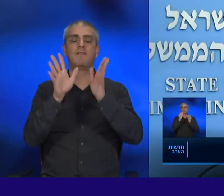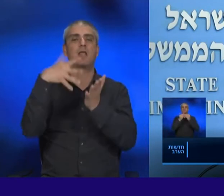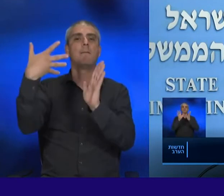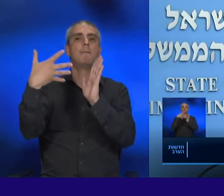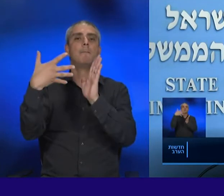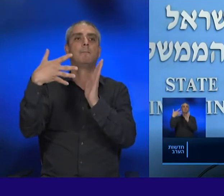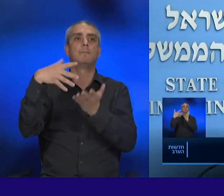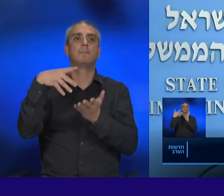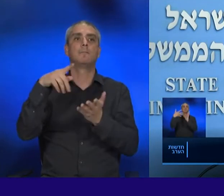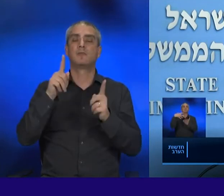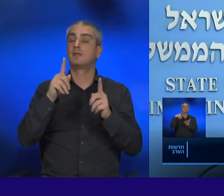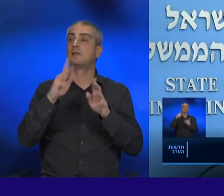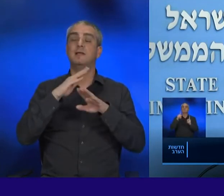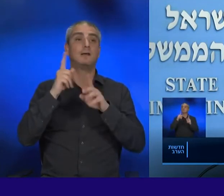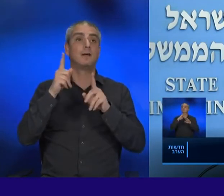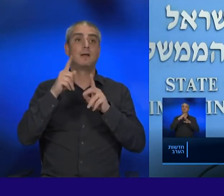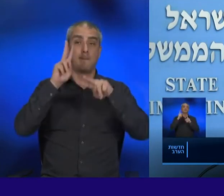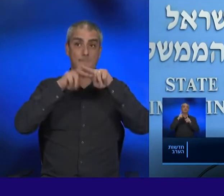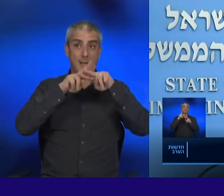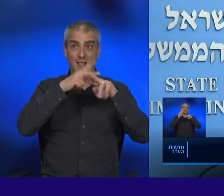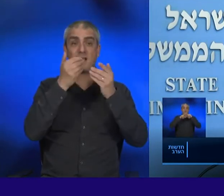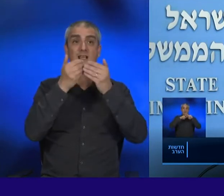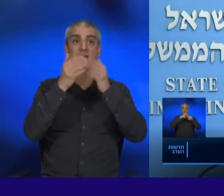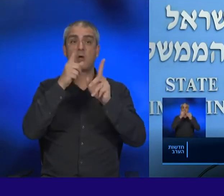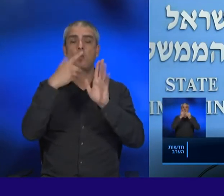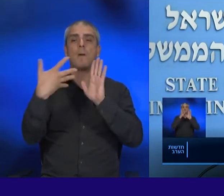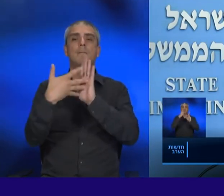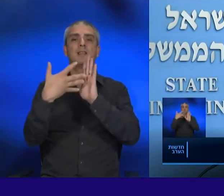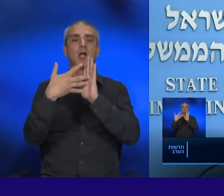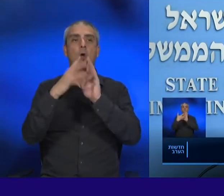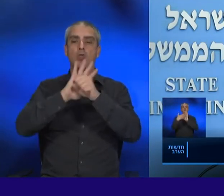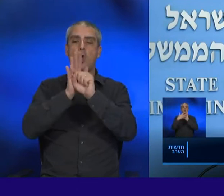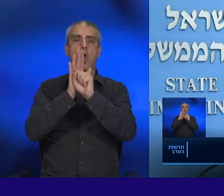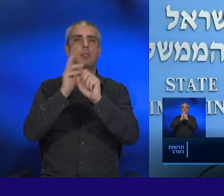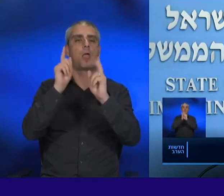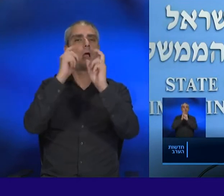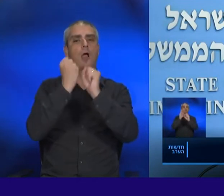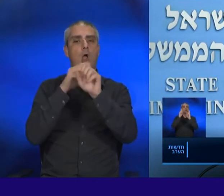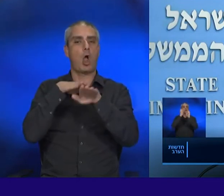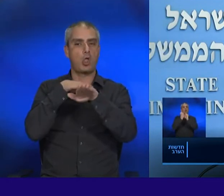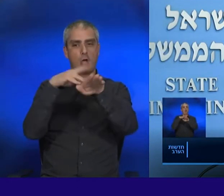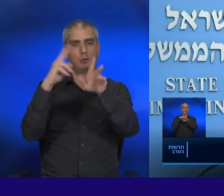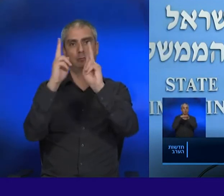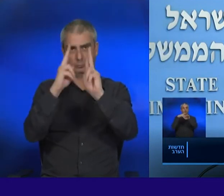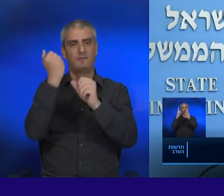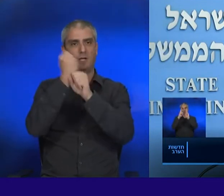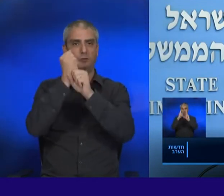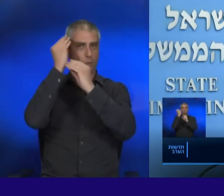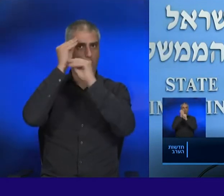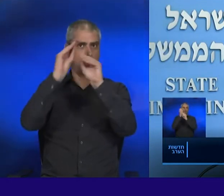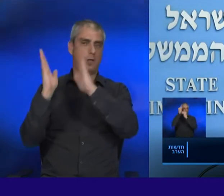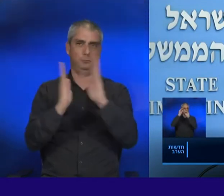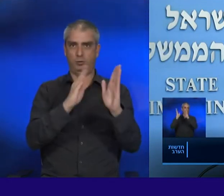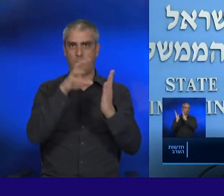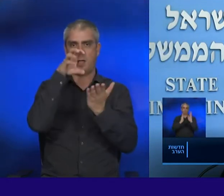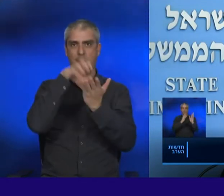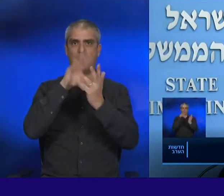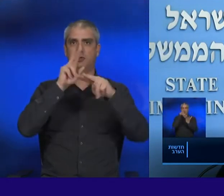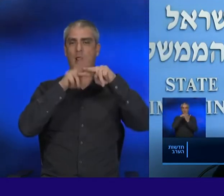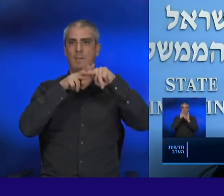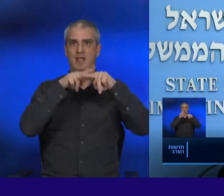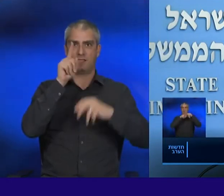יפתחו בדיקות קורונה בדרייבין, ותצל כהחודעה מסודרת באתר מדע.